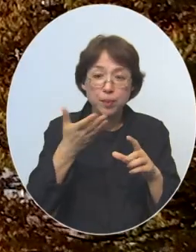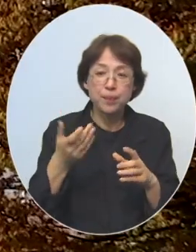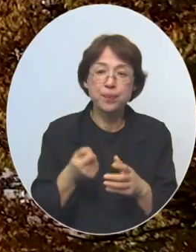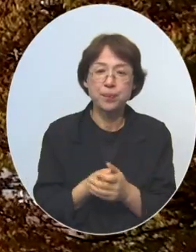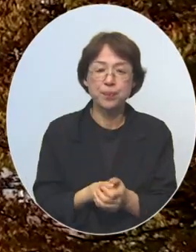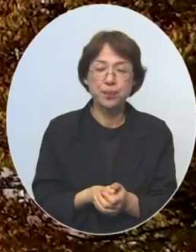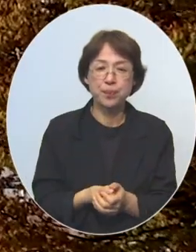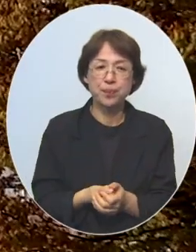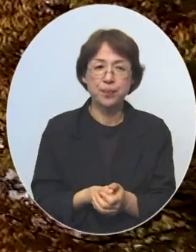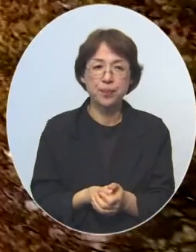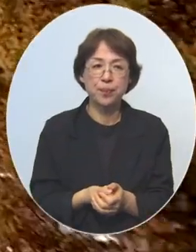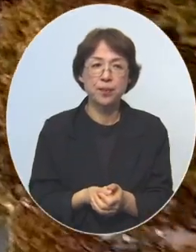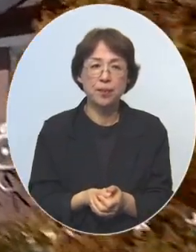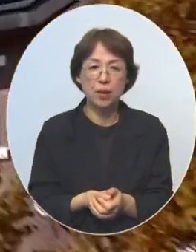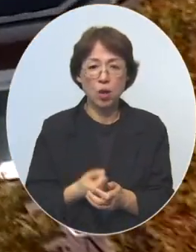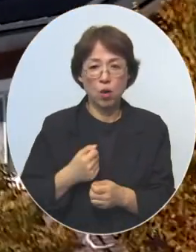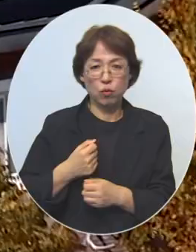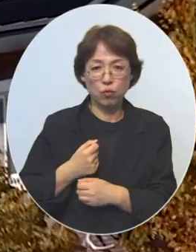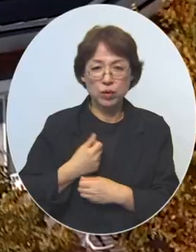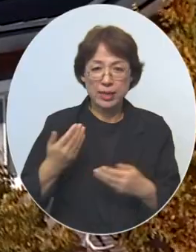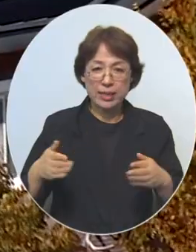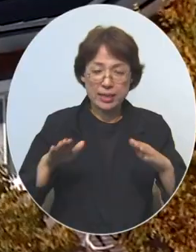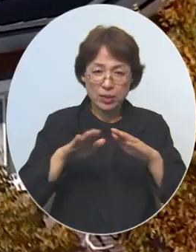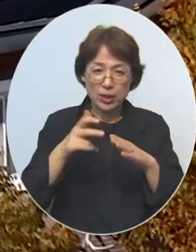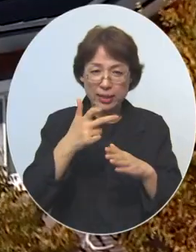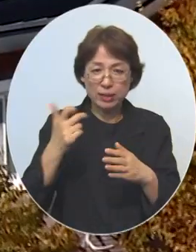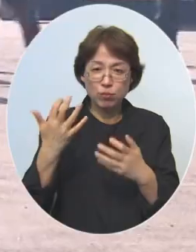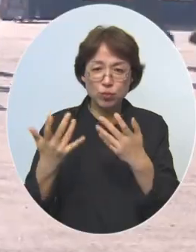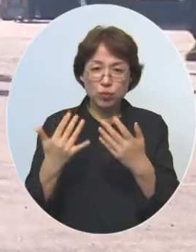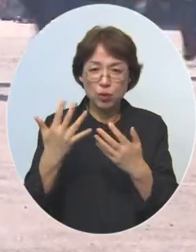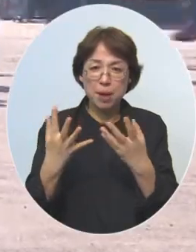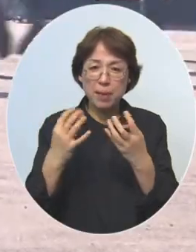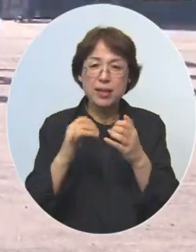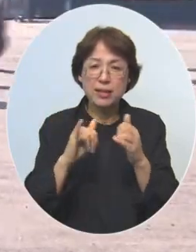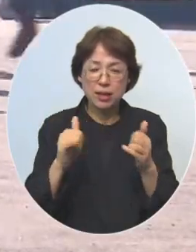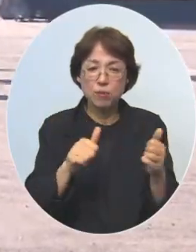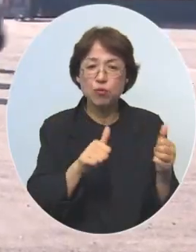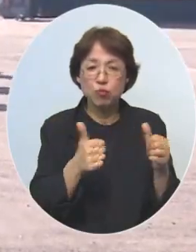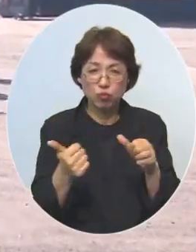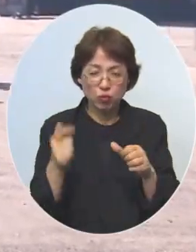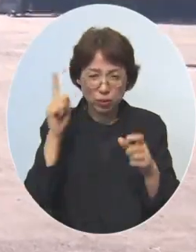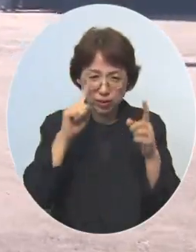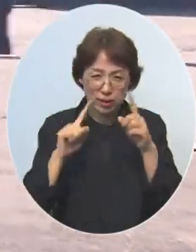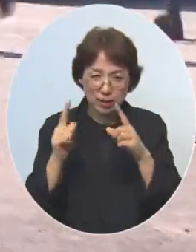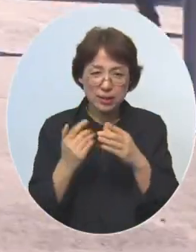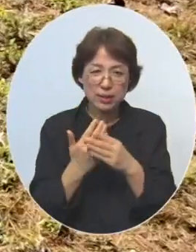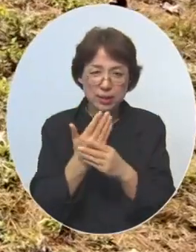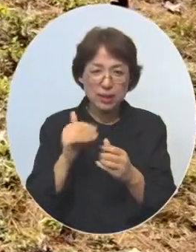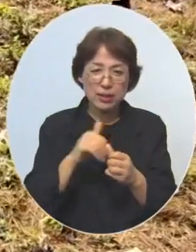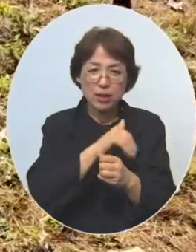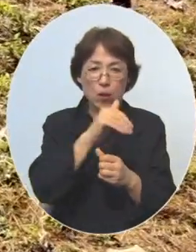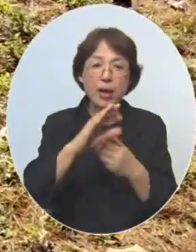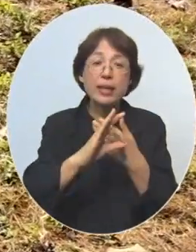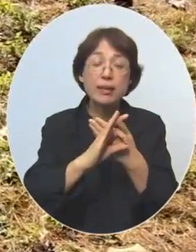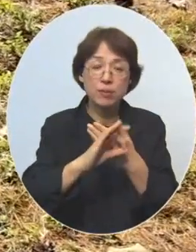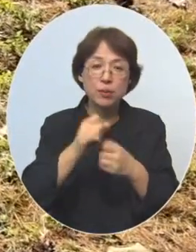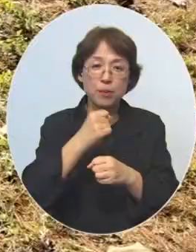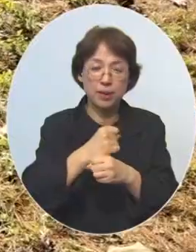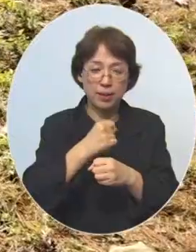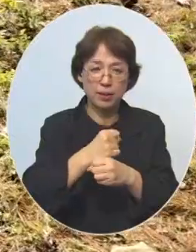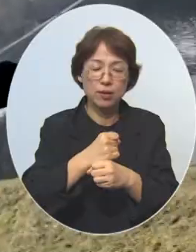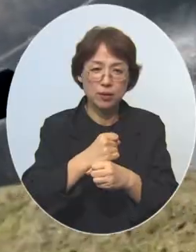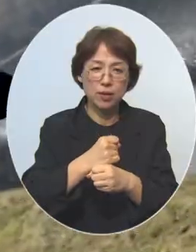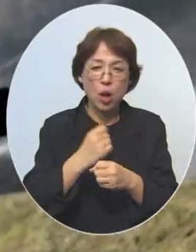전해드립니다는 훈련입니다 군사시설에 난 큰 물로 다수의 사상자가 발생한 상황 군당국이 민경과